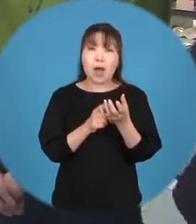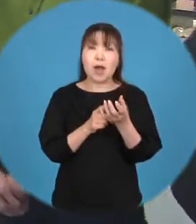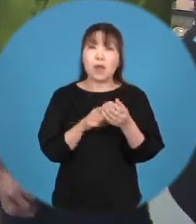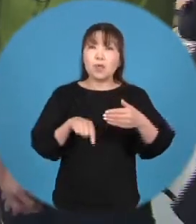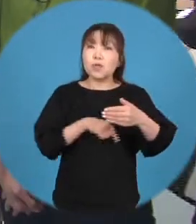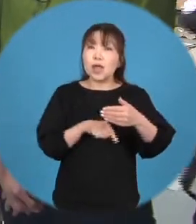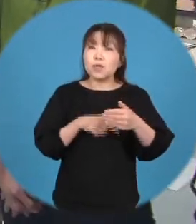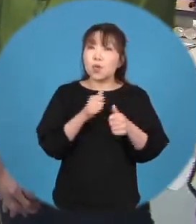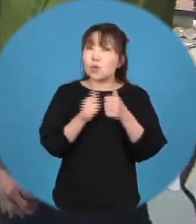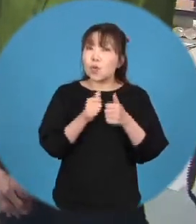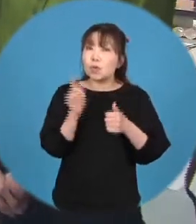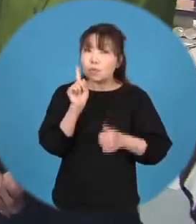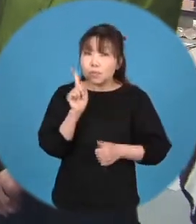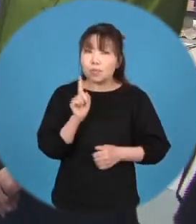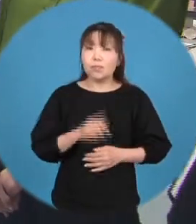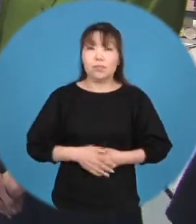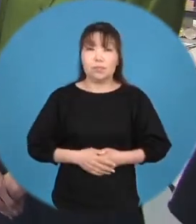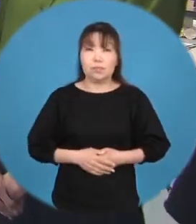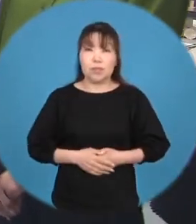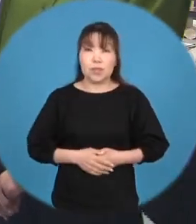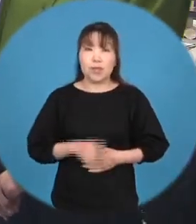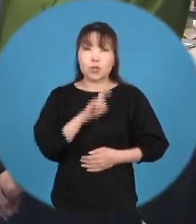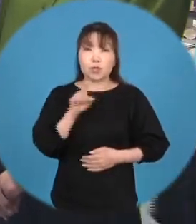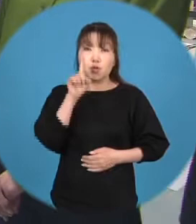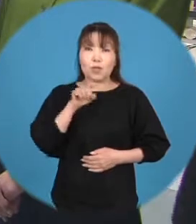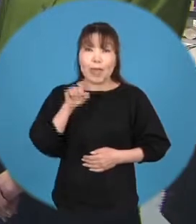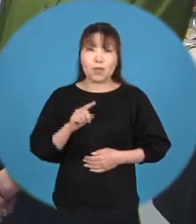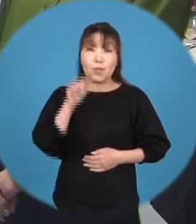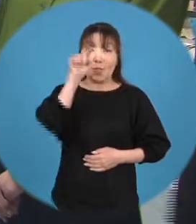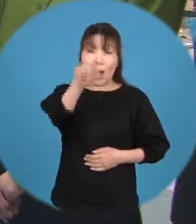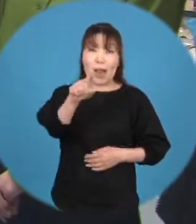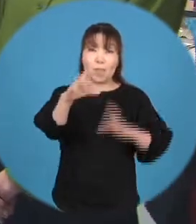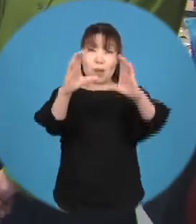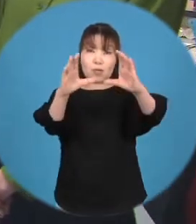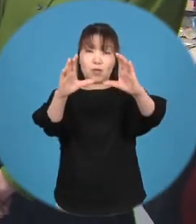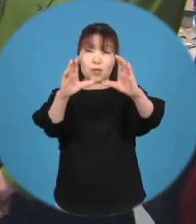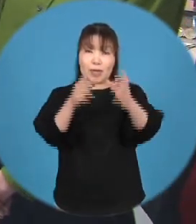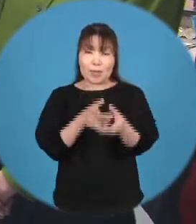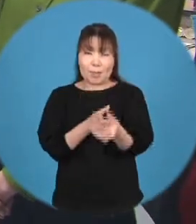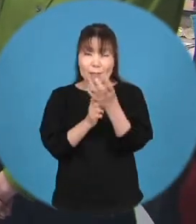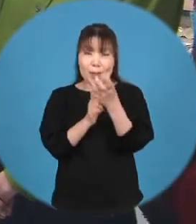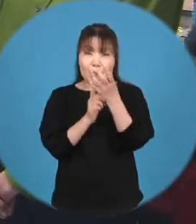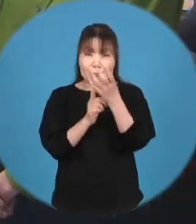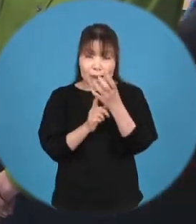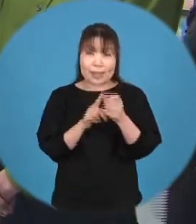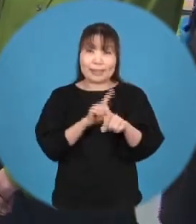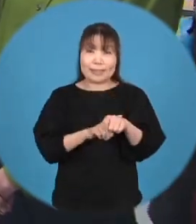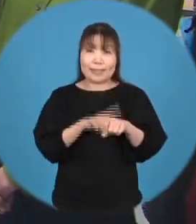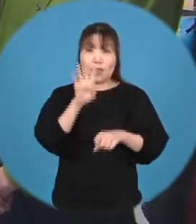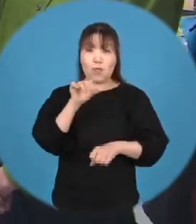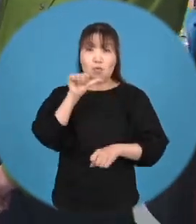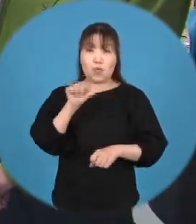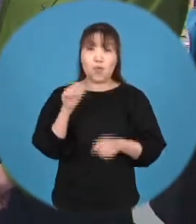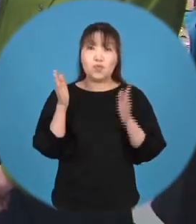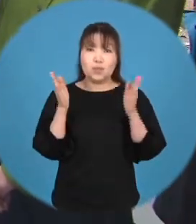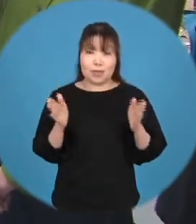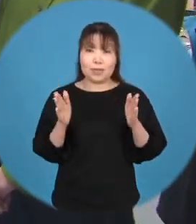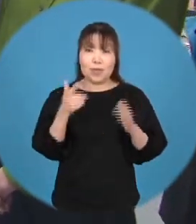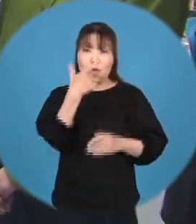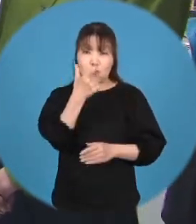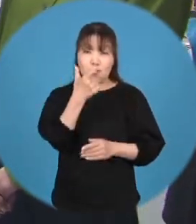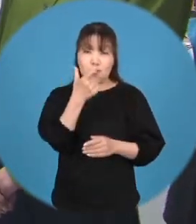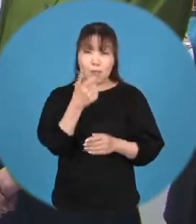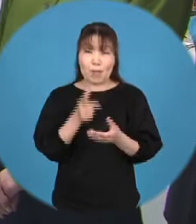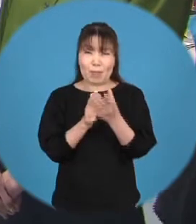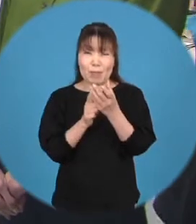技なんでしょうか。 ライフル射撃は10メートル先の的に向かって45分間で60発射撃を行い、合計点